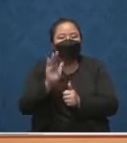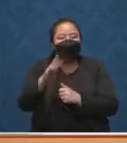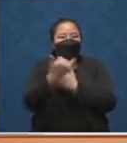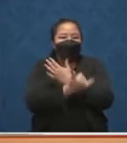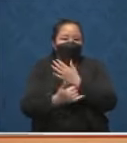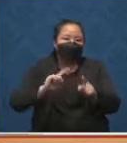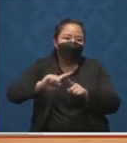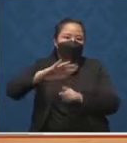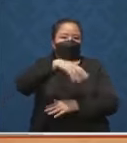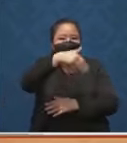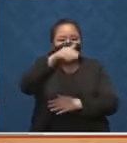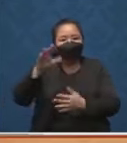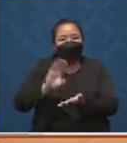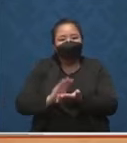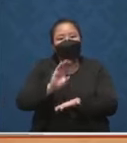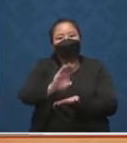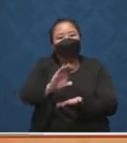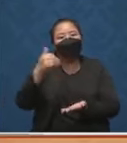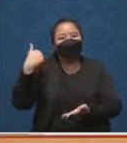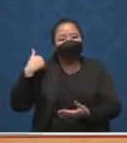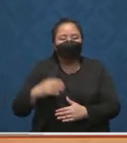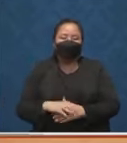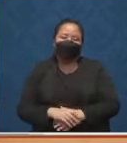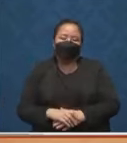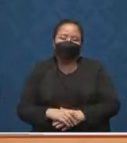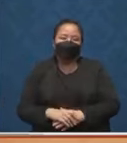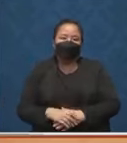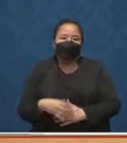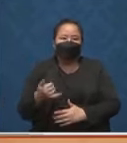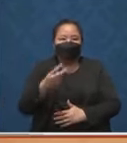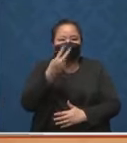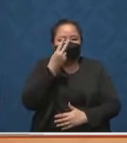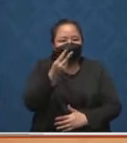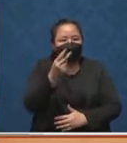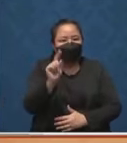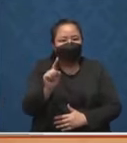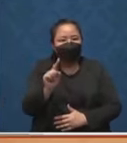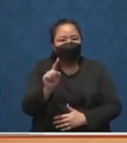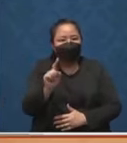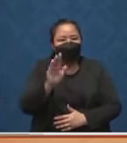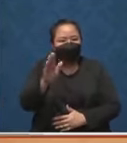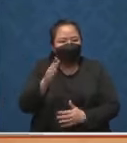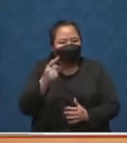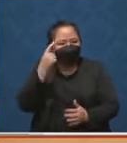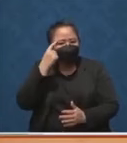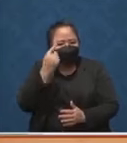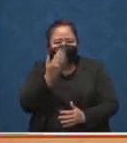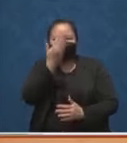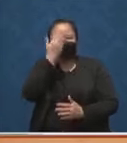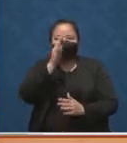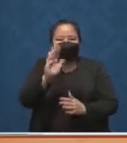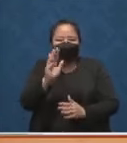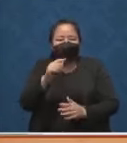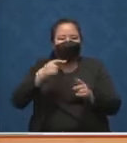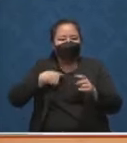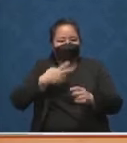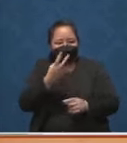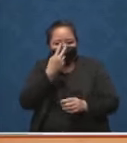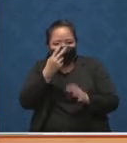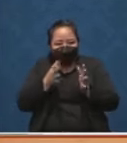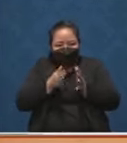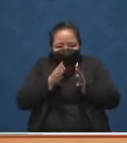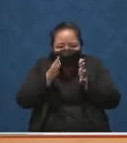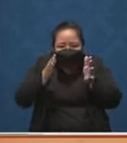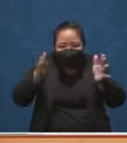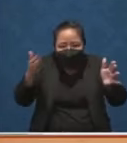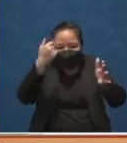ลงทุนในต่างประเทศมีหลายอย่างครับซึ่งผมคิดว่าเราอย่าไปมองแค่ระยะสั้นครับอยากให้มองในภาพรวมด้วยเพราะว่ารัฐบา